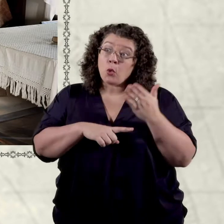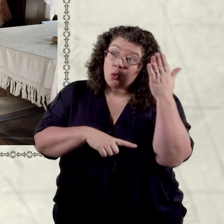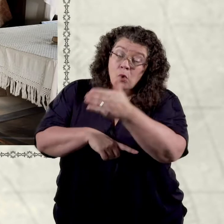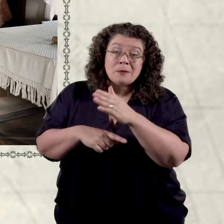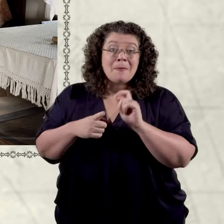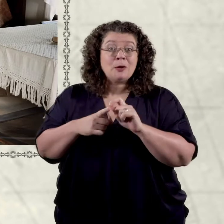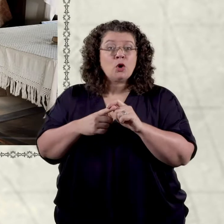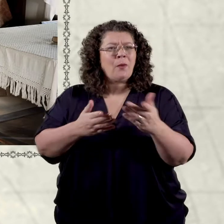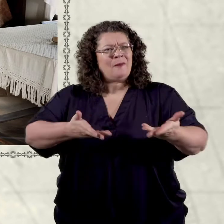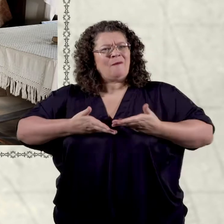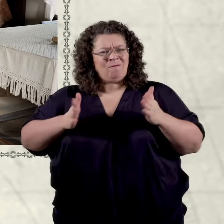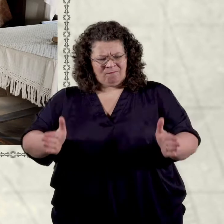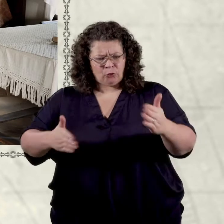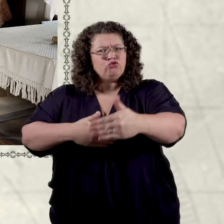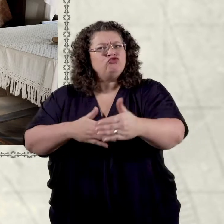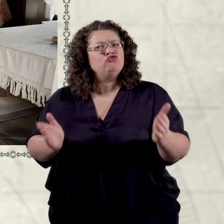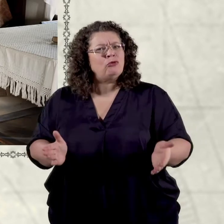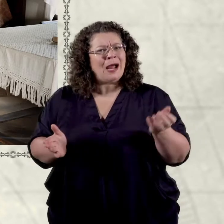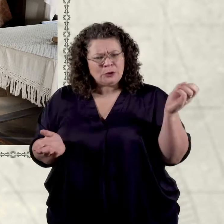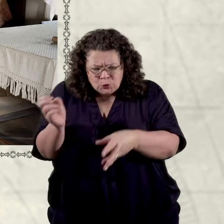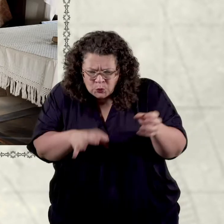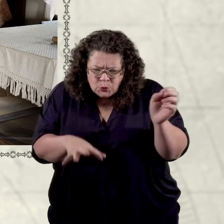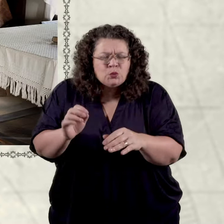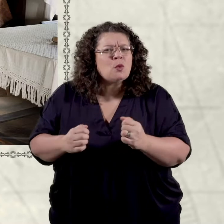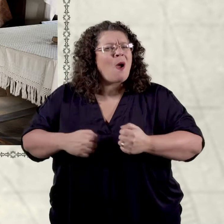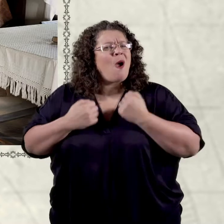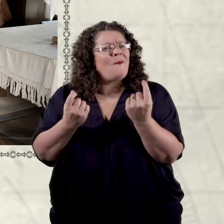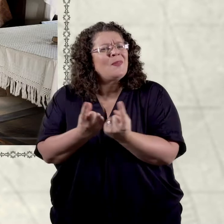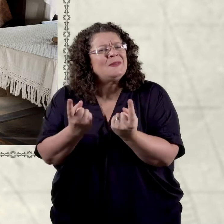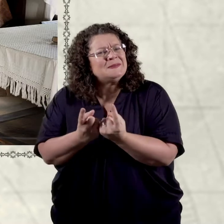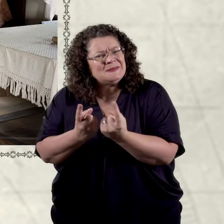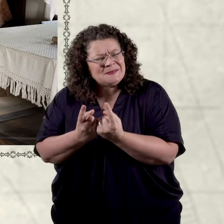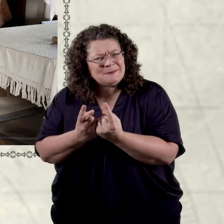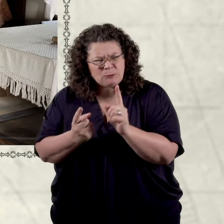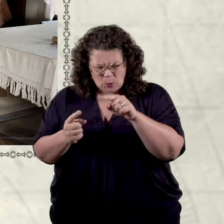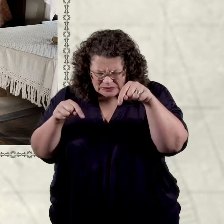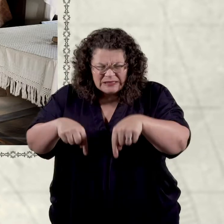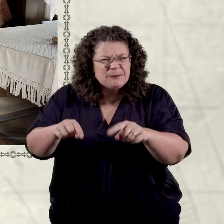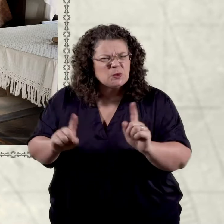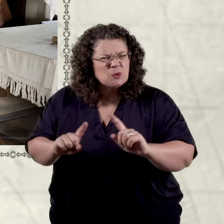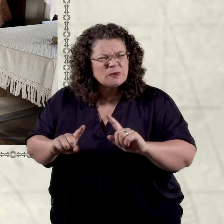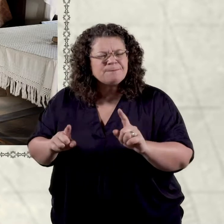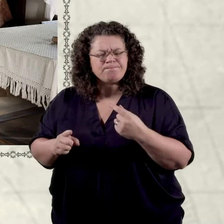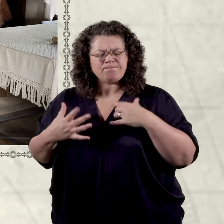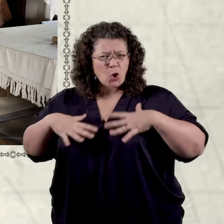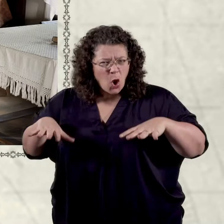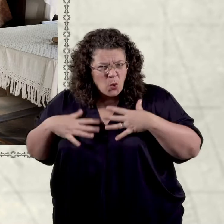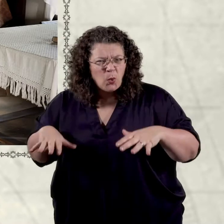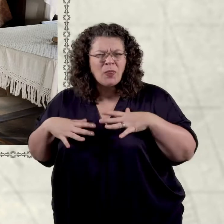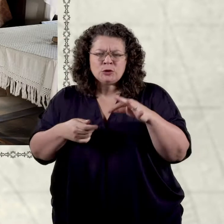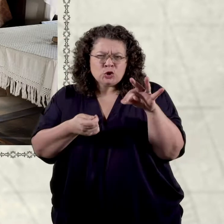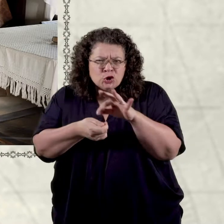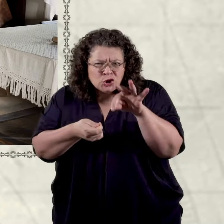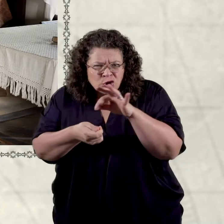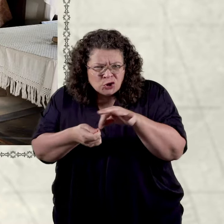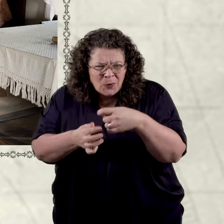i gario eu pethau. Rwan ta, yn fy nghrat i, mae gen i ddillad, wrth gwrs, mae'n rhaid i gael dillad. Offer gwnïo, felly os